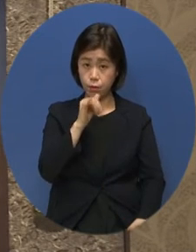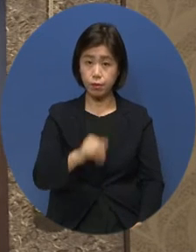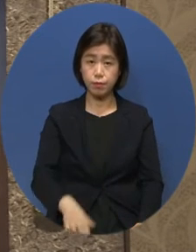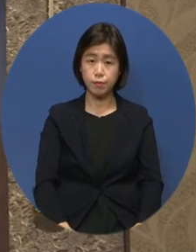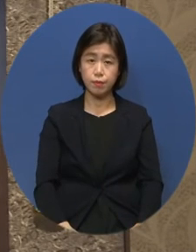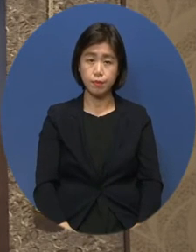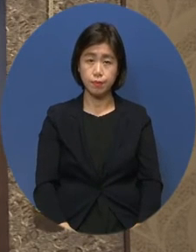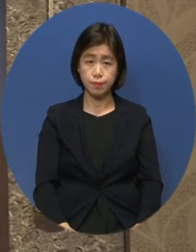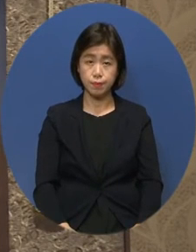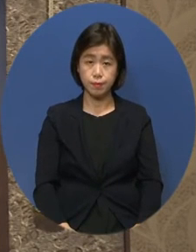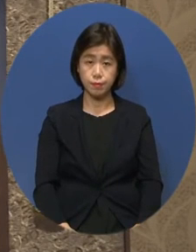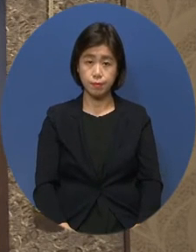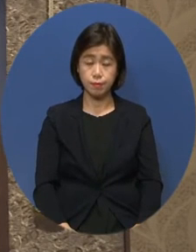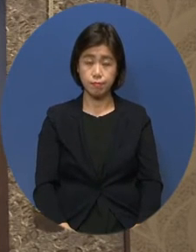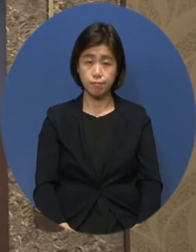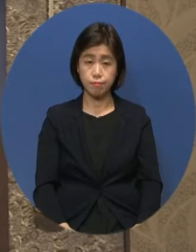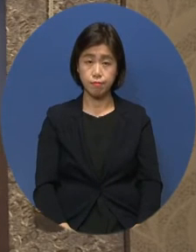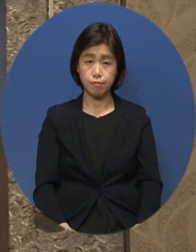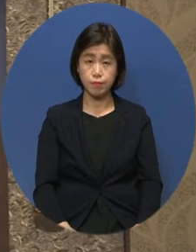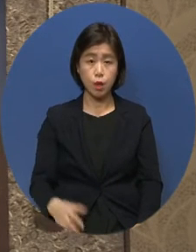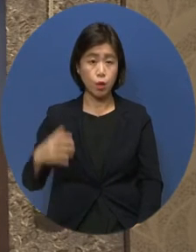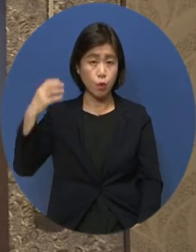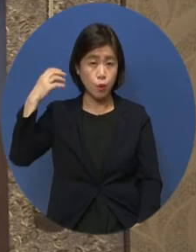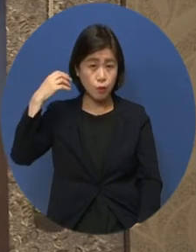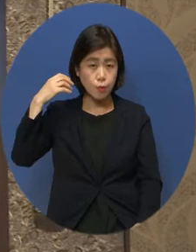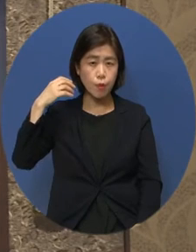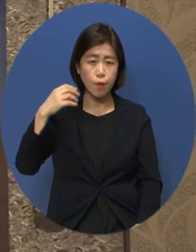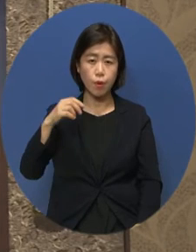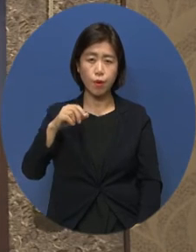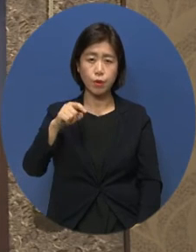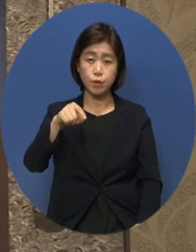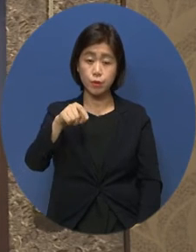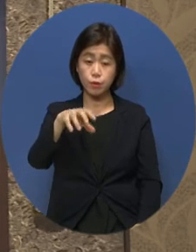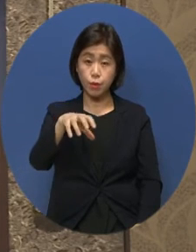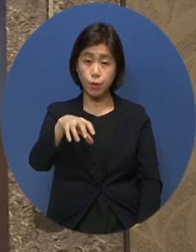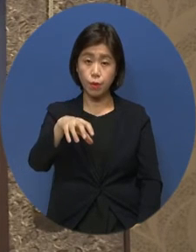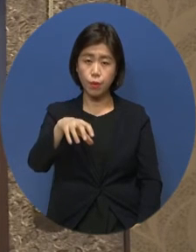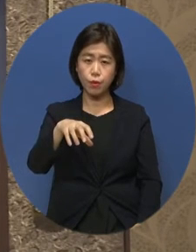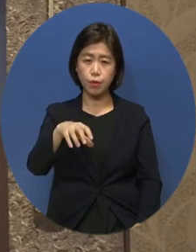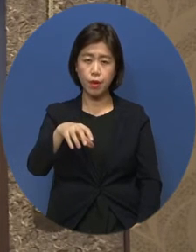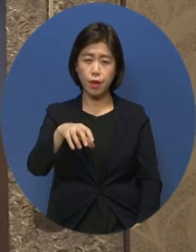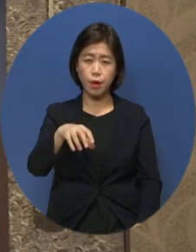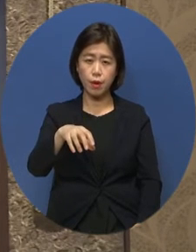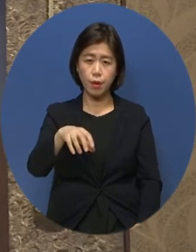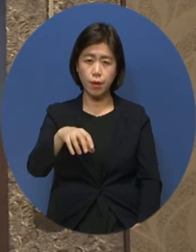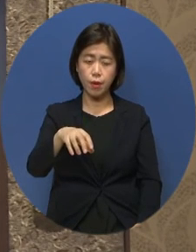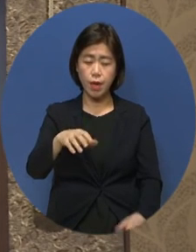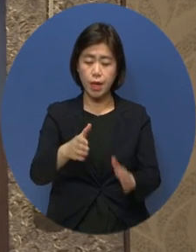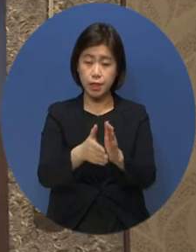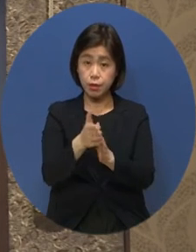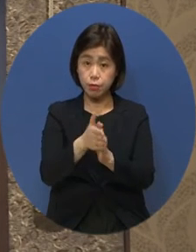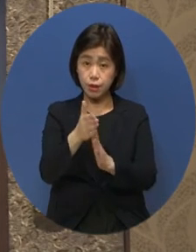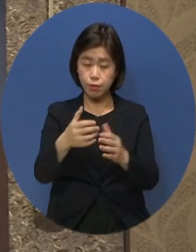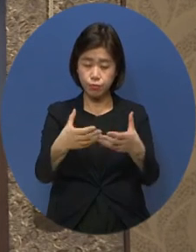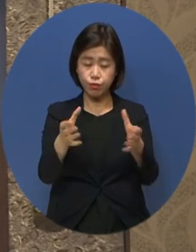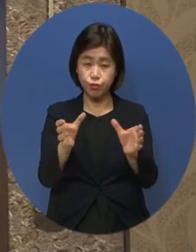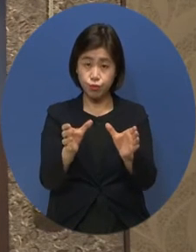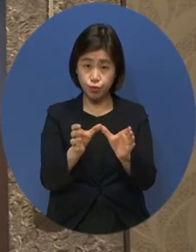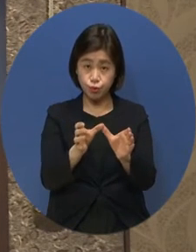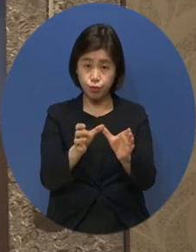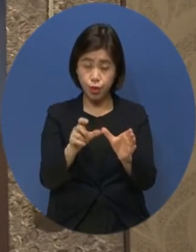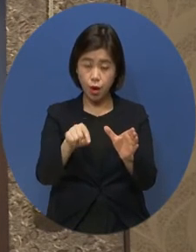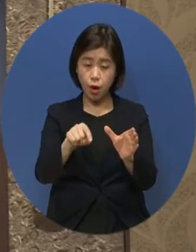예 퐁 2 예 좀 참여할 방법이 없겠느냐 이런 쪽으로 저희가 생각했던 보다는 굉장히